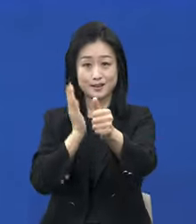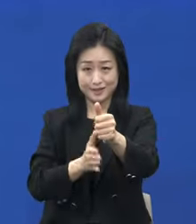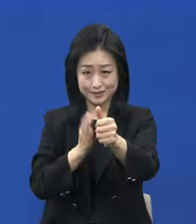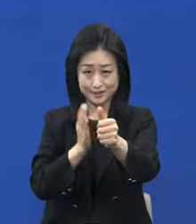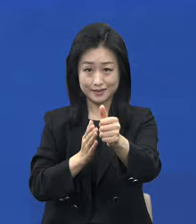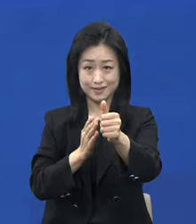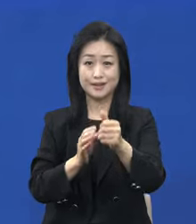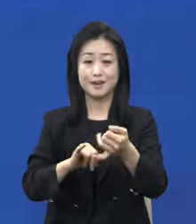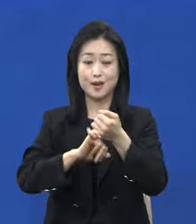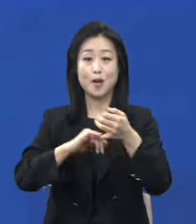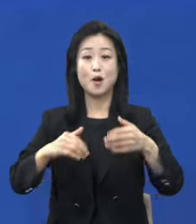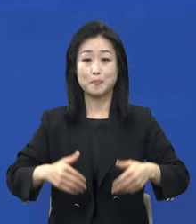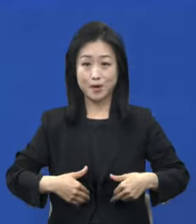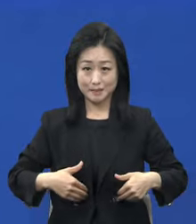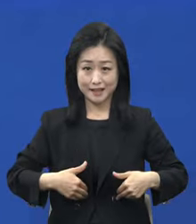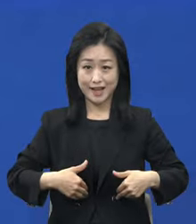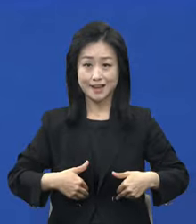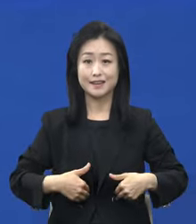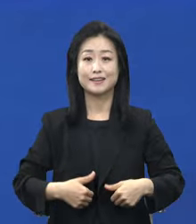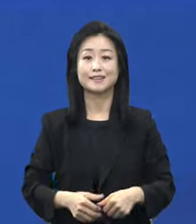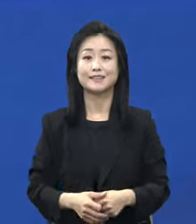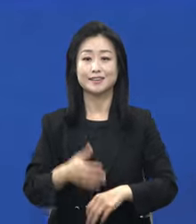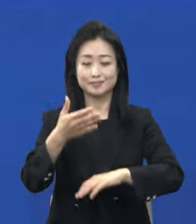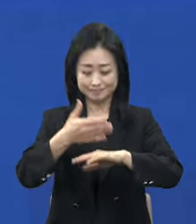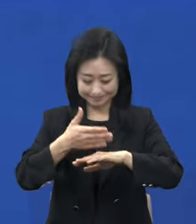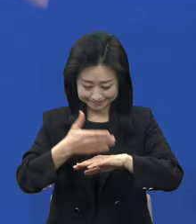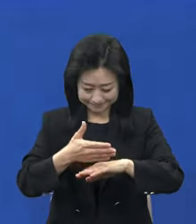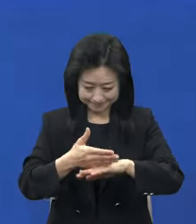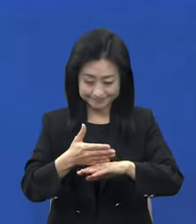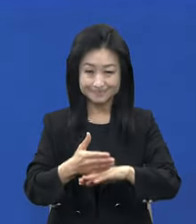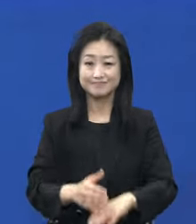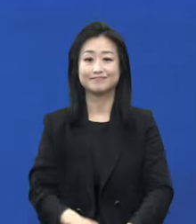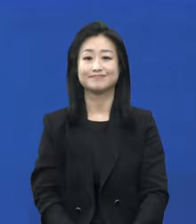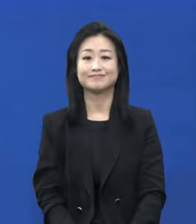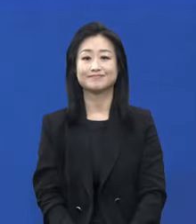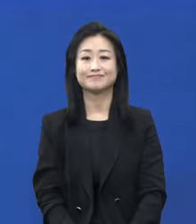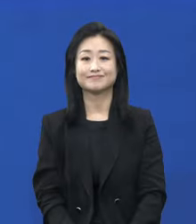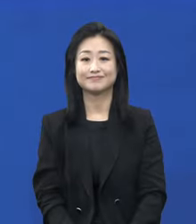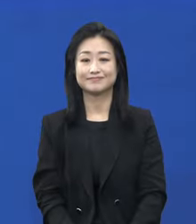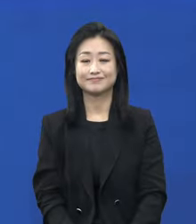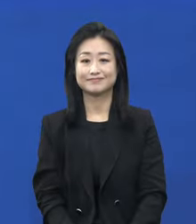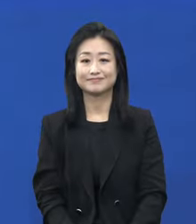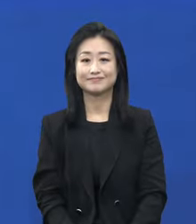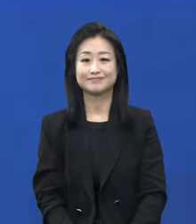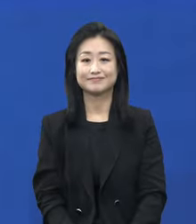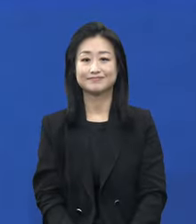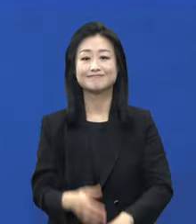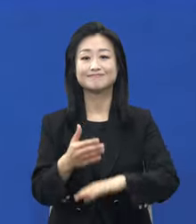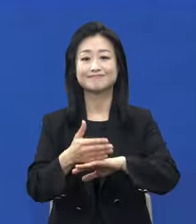절실히 필요합니다. 동지 여러분, 고맙습니다. 감사합니다. 네, 감사합니다.